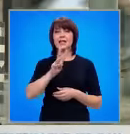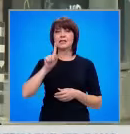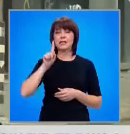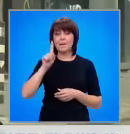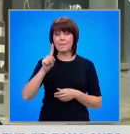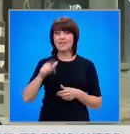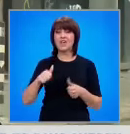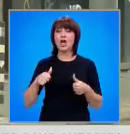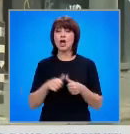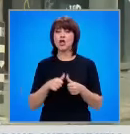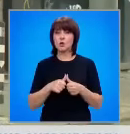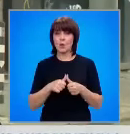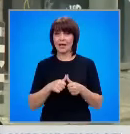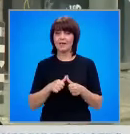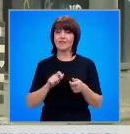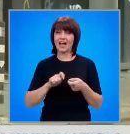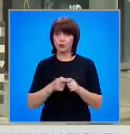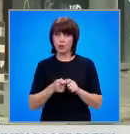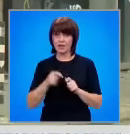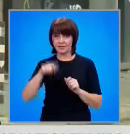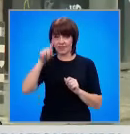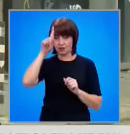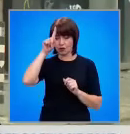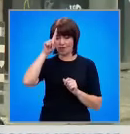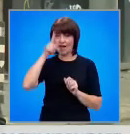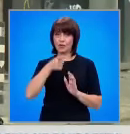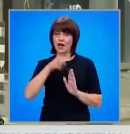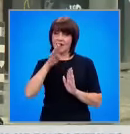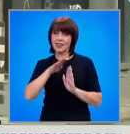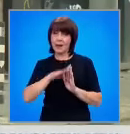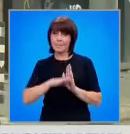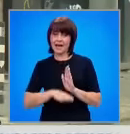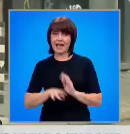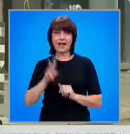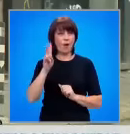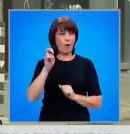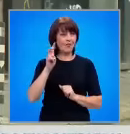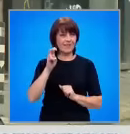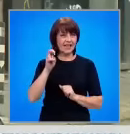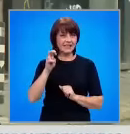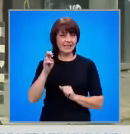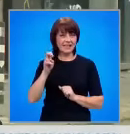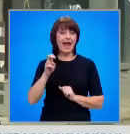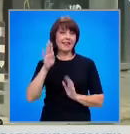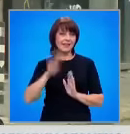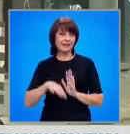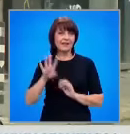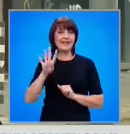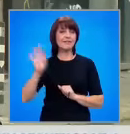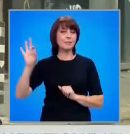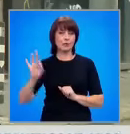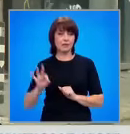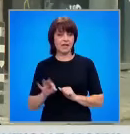новата намалена ставка на ДДС за топлоенергията, която беше намалена от 20 на 9%. Също така няма да